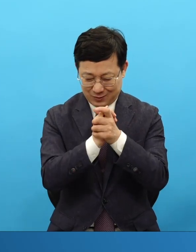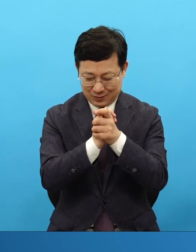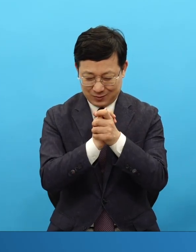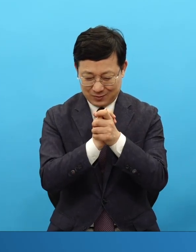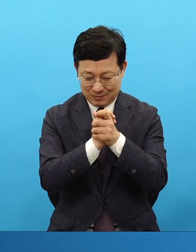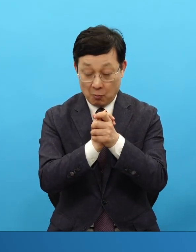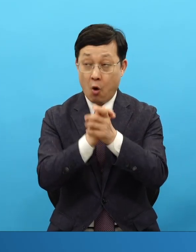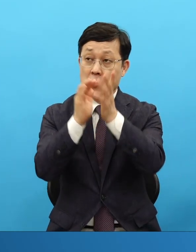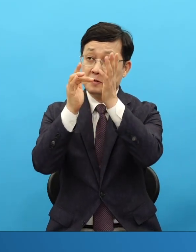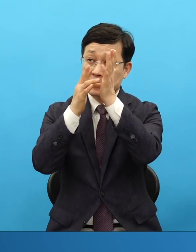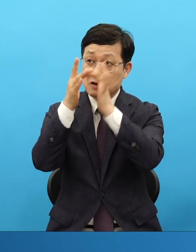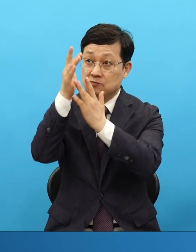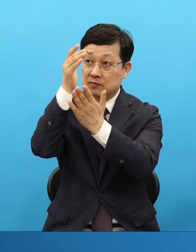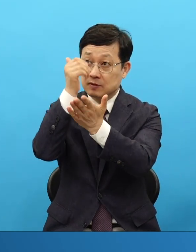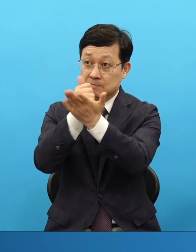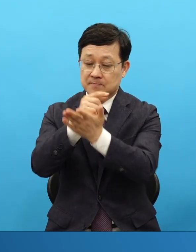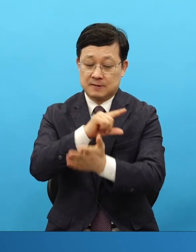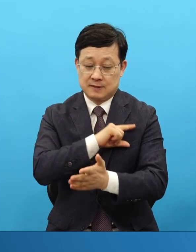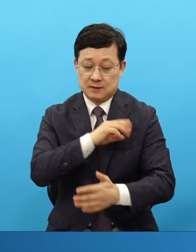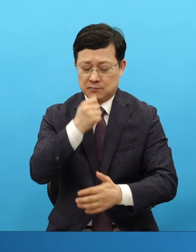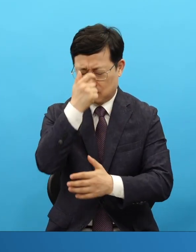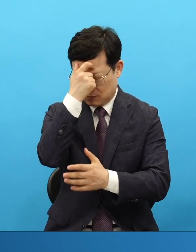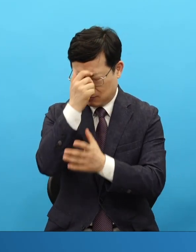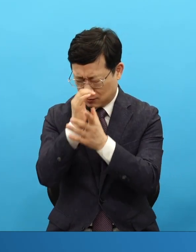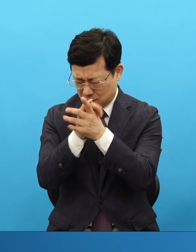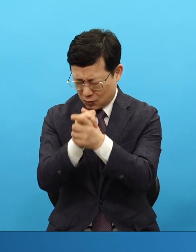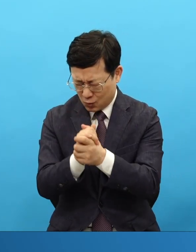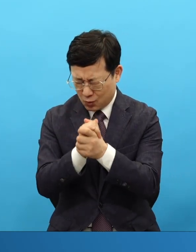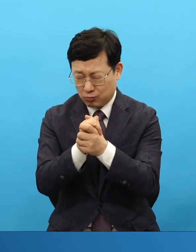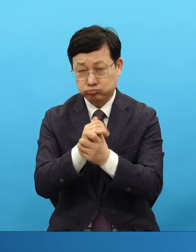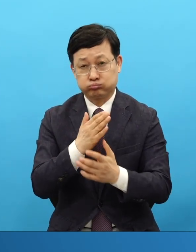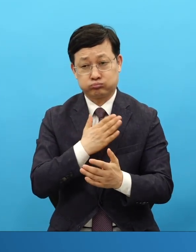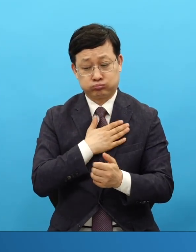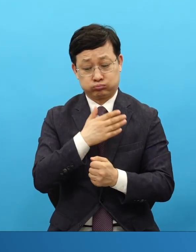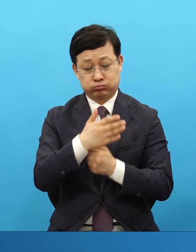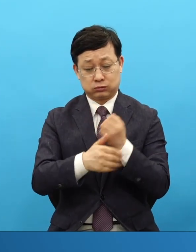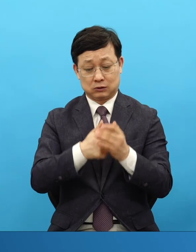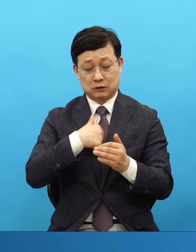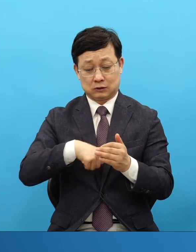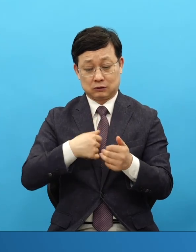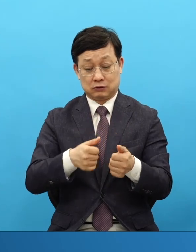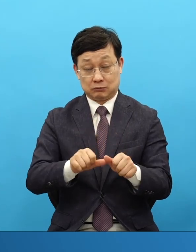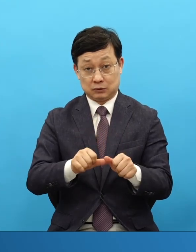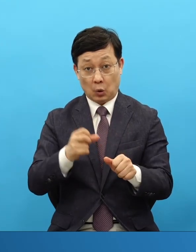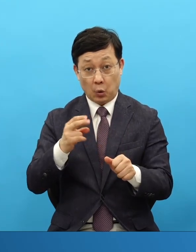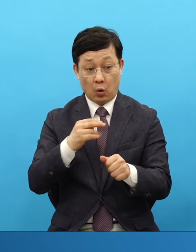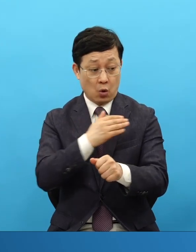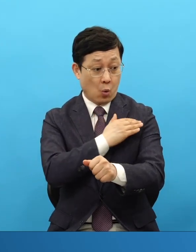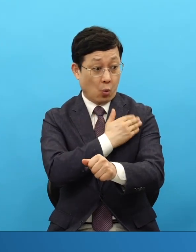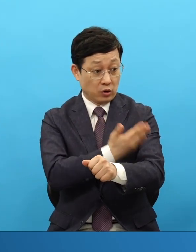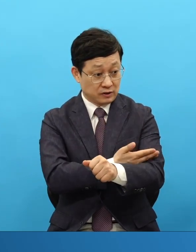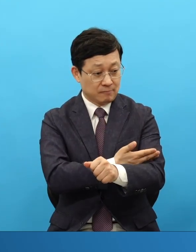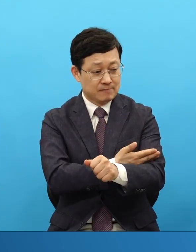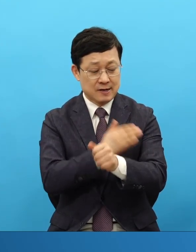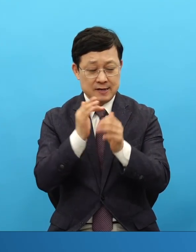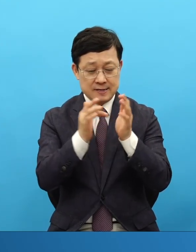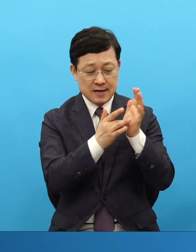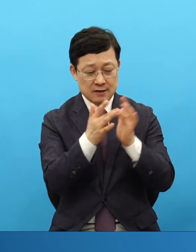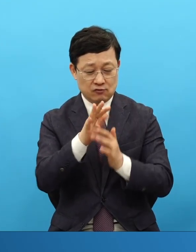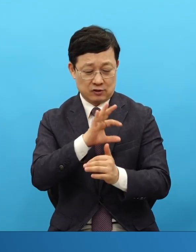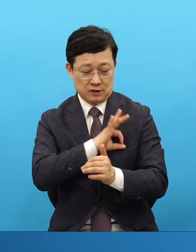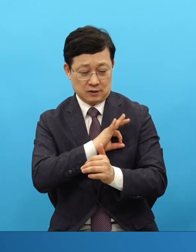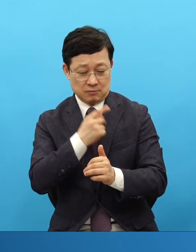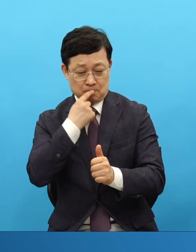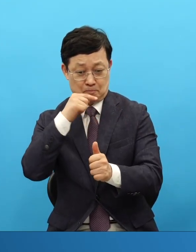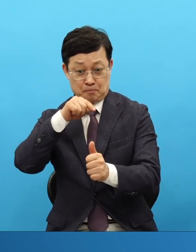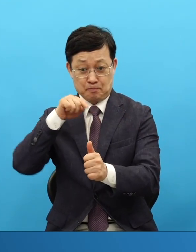하나님 Pray in 자녀니까. Jesus' name. Because 어떨 you're a 때는 child of God. 권세를 누리는 기도합니다. Sometimes you have the prayer that enjoys the authority. 예수 그리스도 이름으로 명하노라. The name